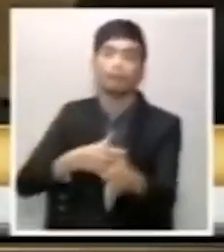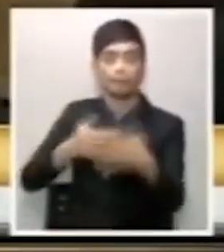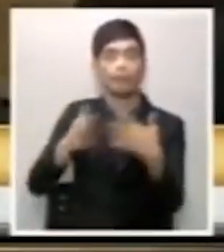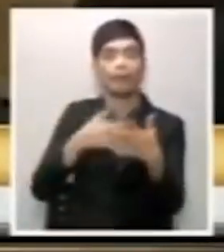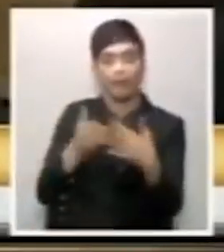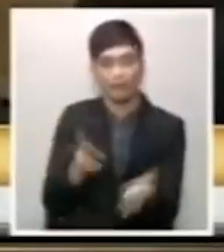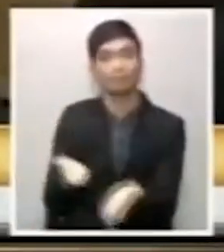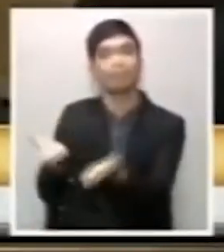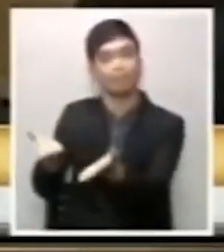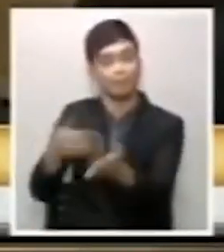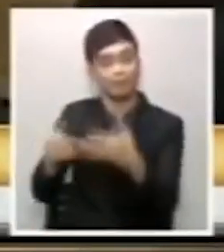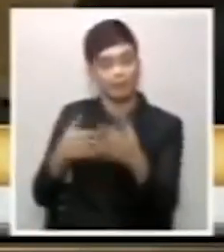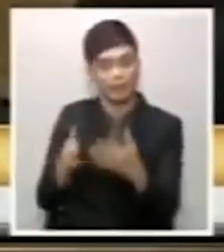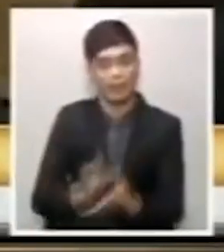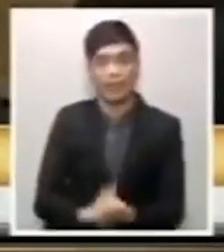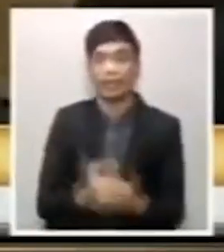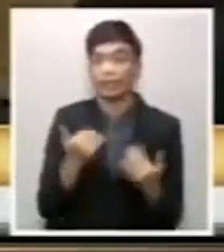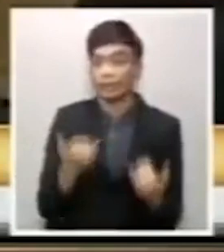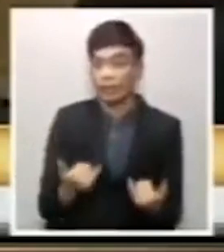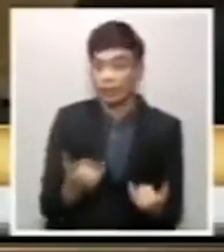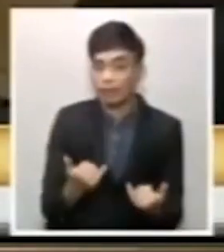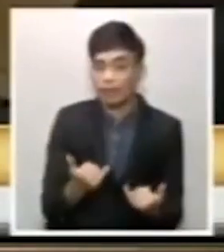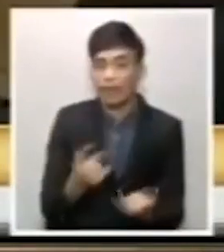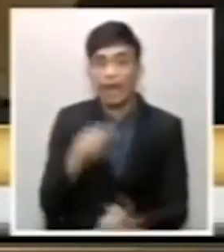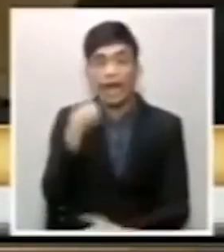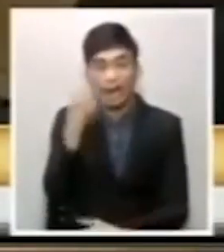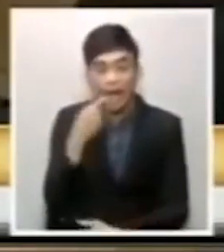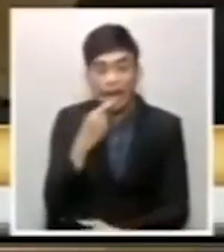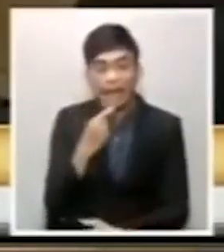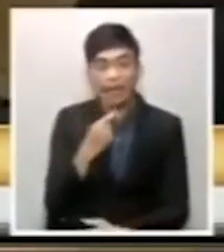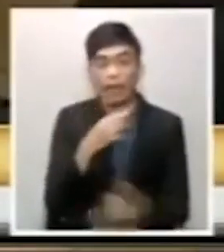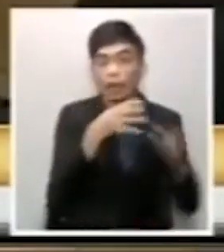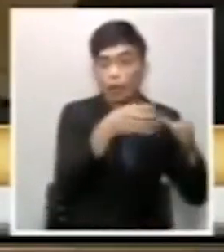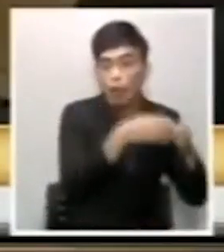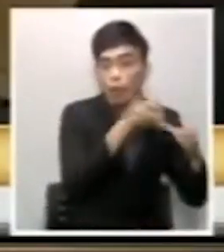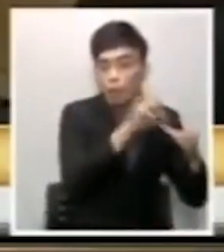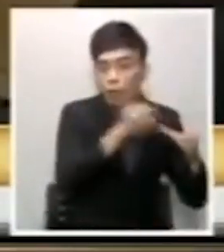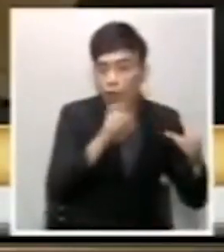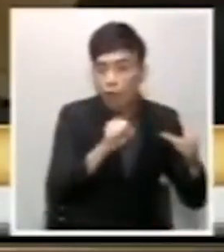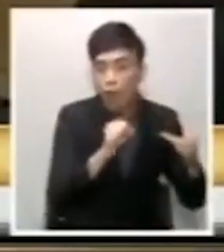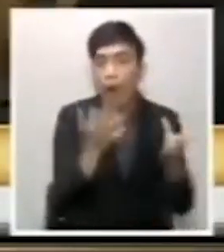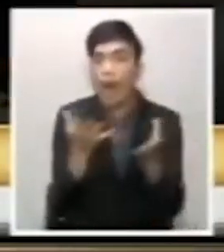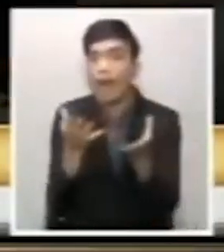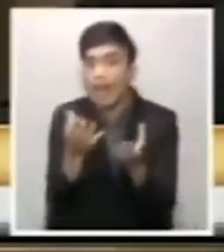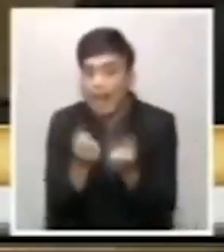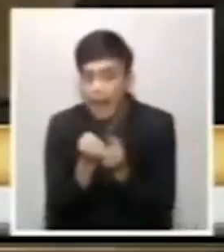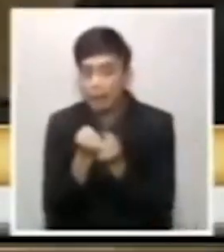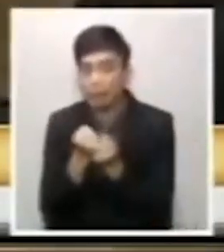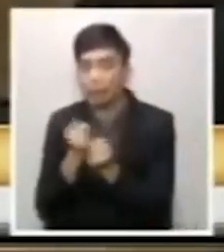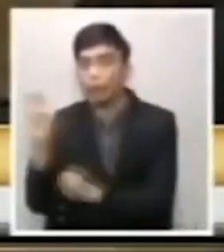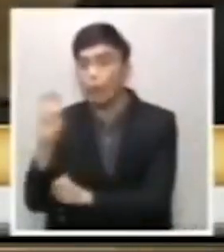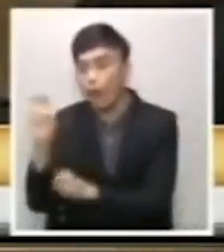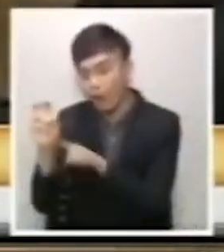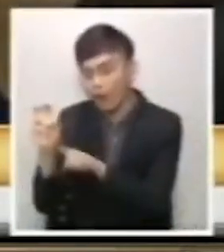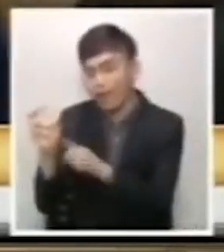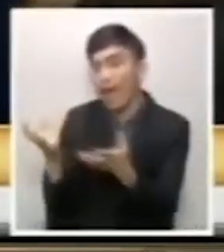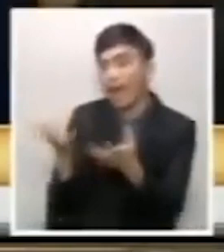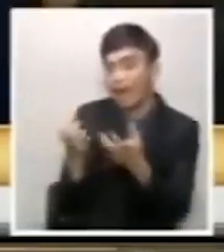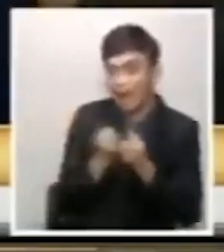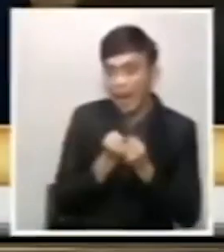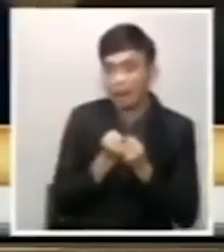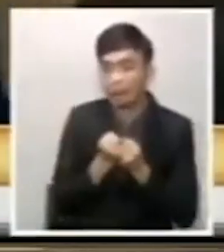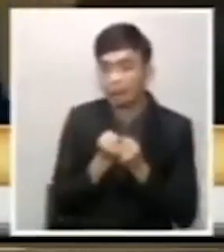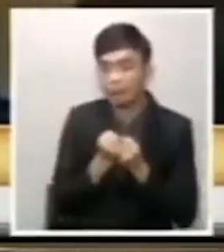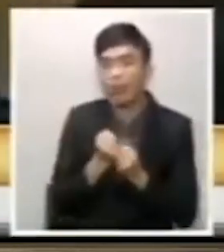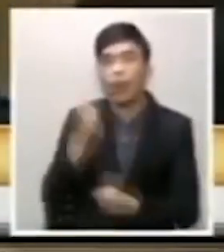น์และผมก็อยากจะฝากเอาไว้ว่าพรรคการเมืองที่รับส.ส.งูเห่าเหล่านี้โปรดคิดให้ดีก่อนที่พวกท่านจะรับไป ท่าน